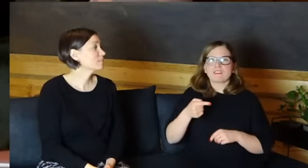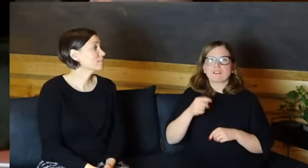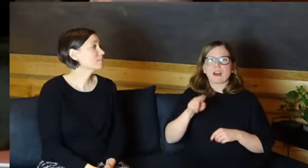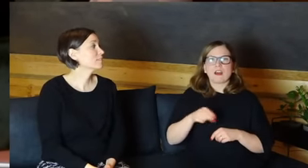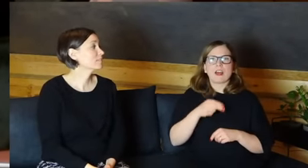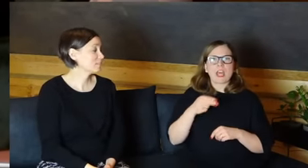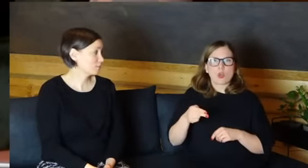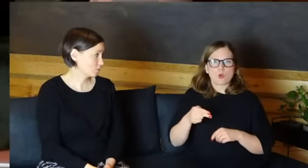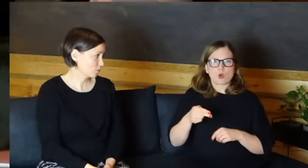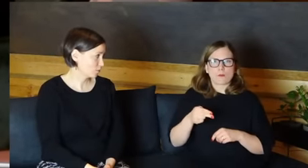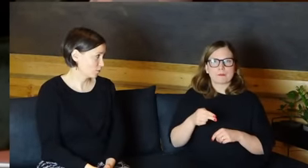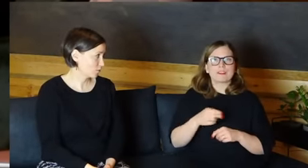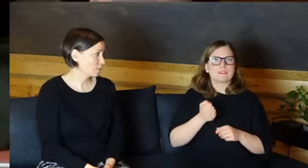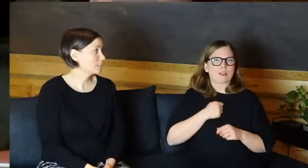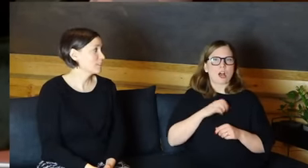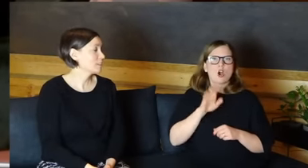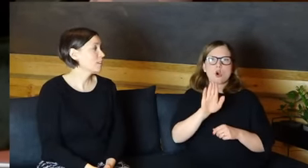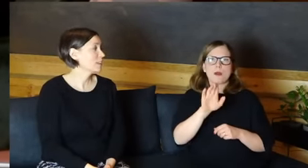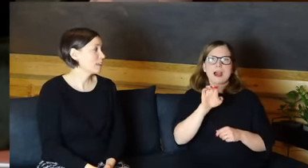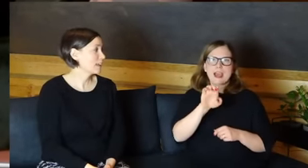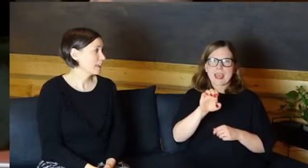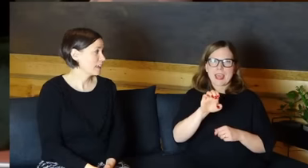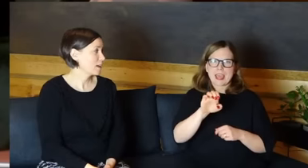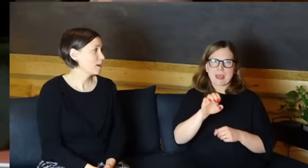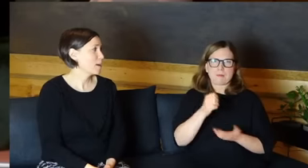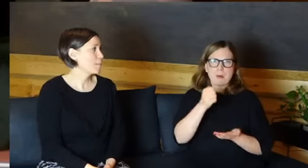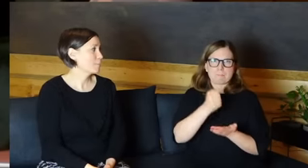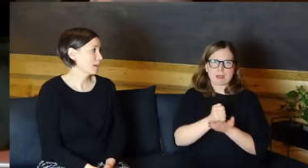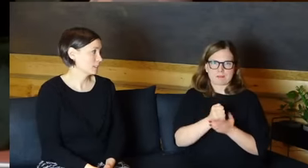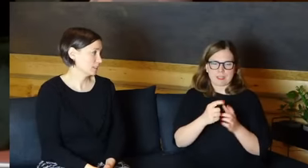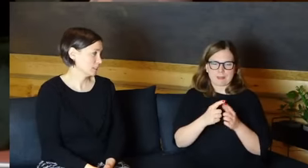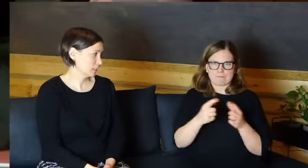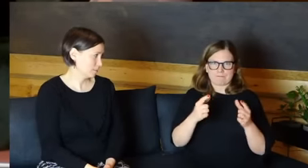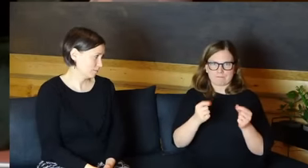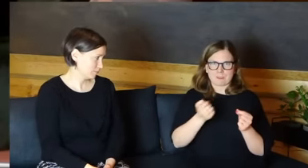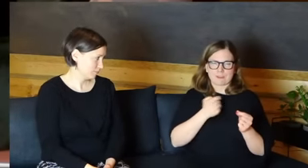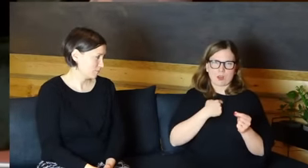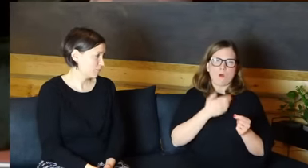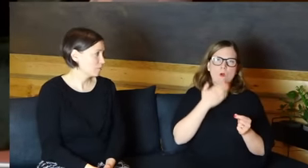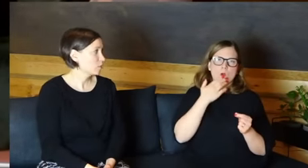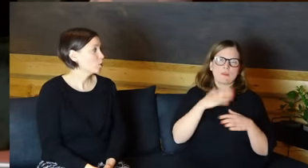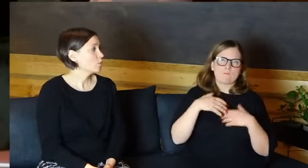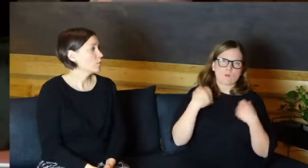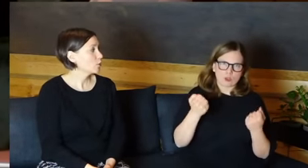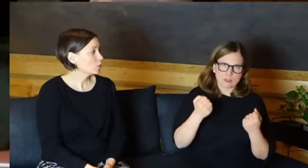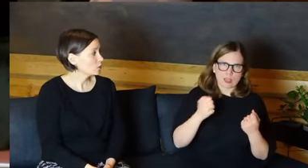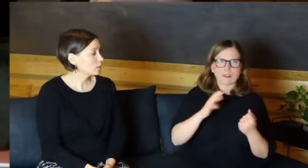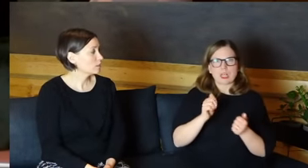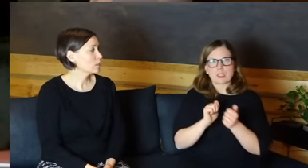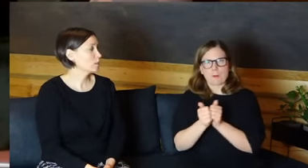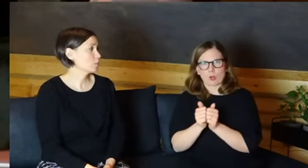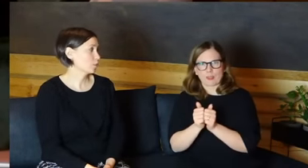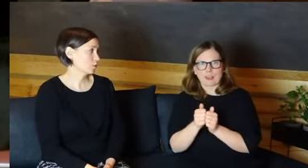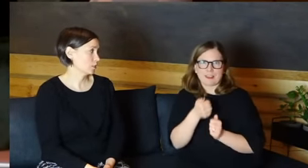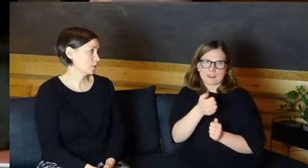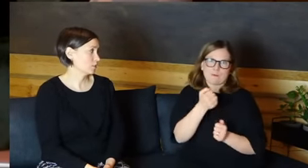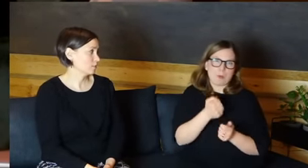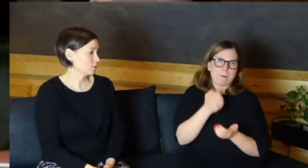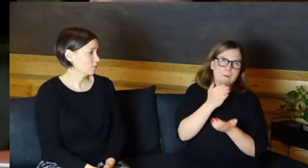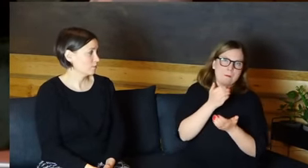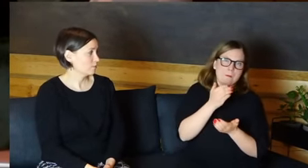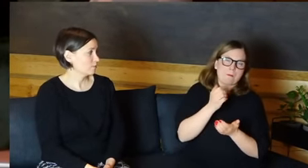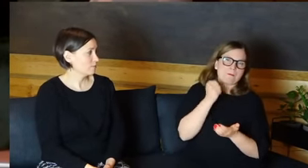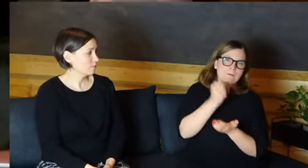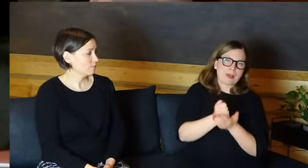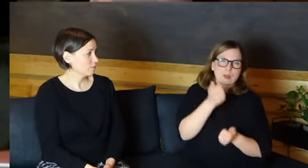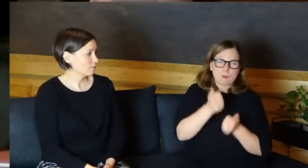tuonne e-passiin etua, joko hyvinvointia tai sporttia. Eli voi valita kumpaa etua ottaa,